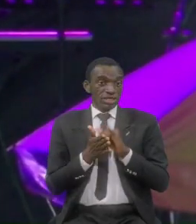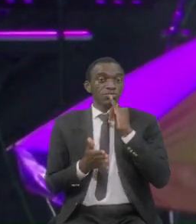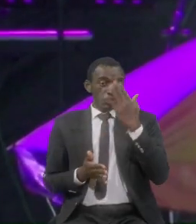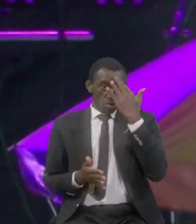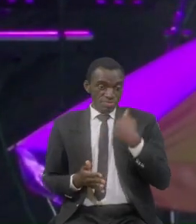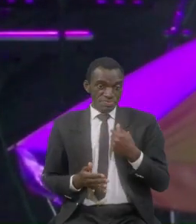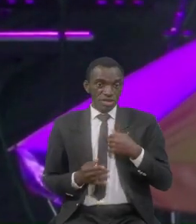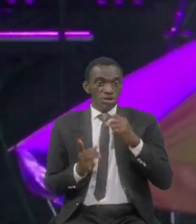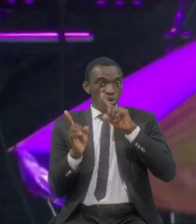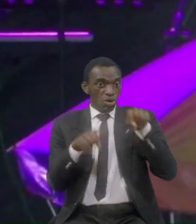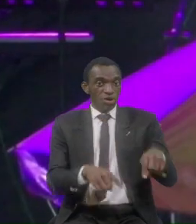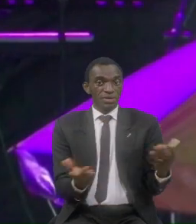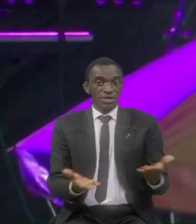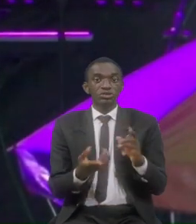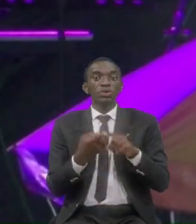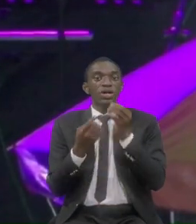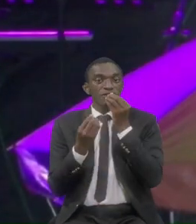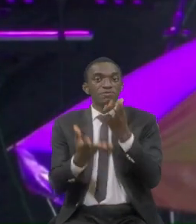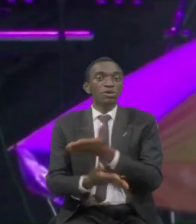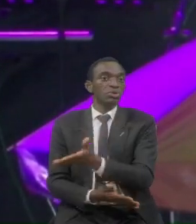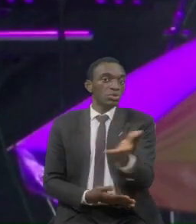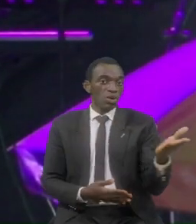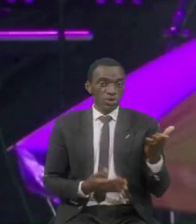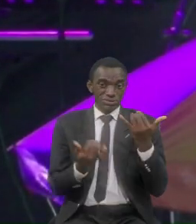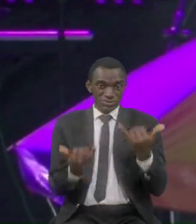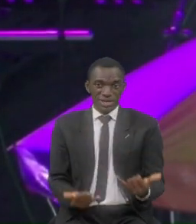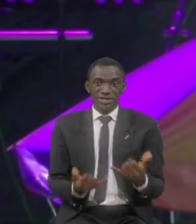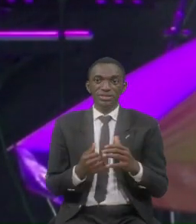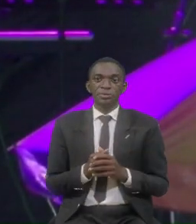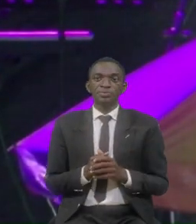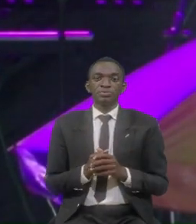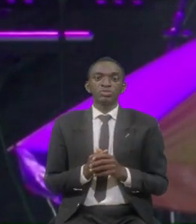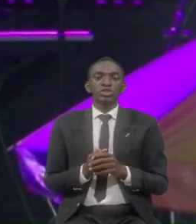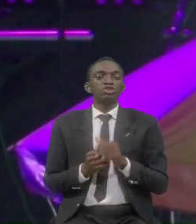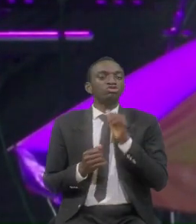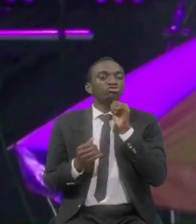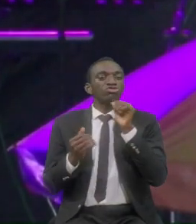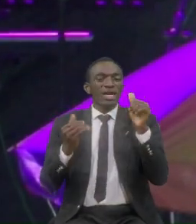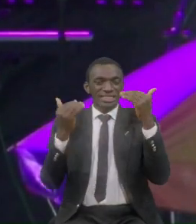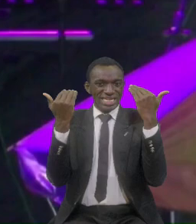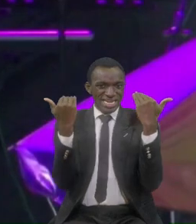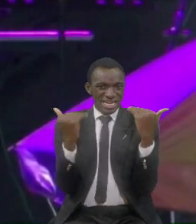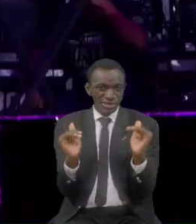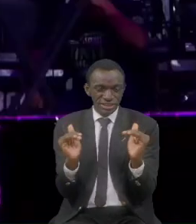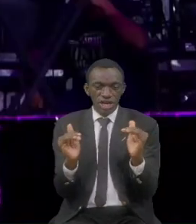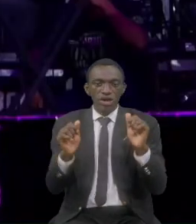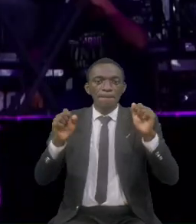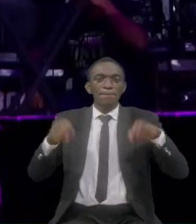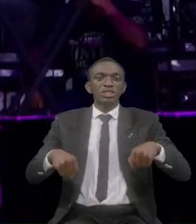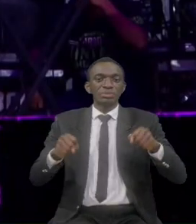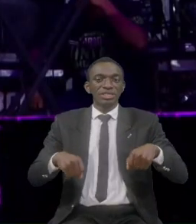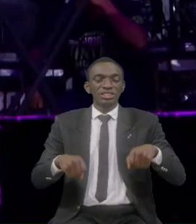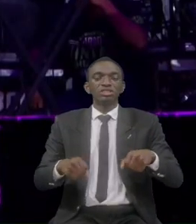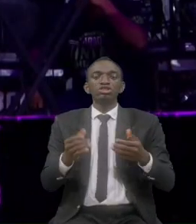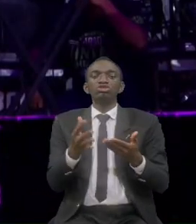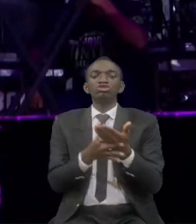Mao na hinungdan nga moabot ko karong gabi para sultian kamo. Unlimited possibilities through the name of